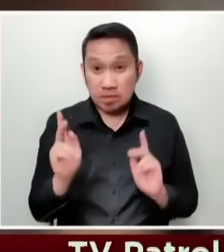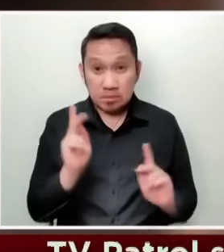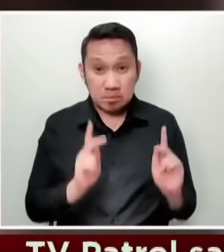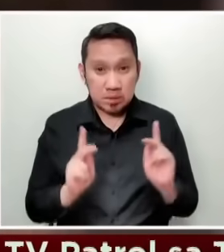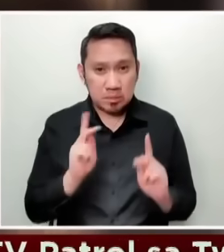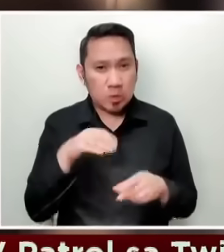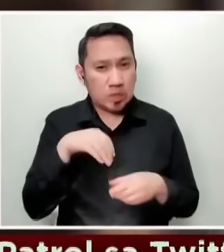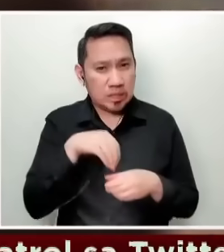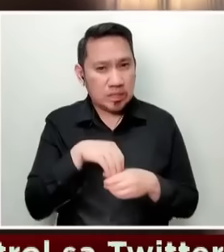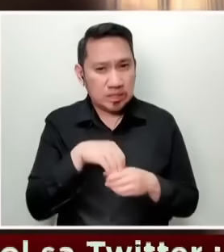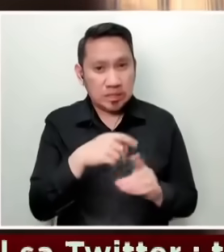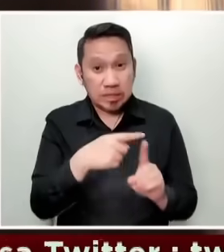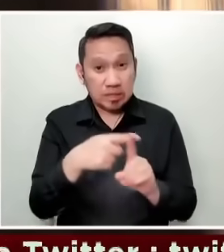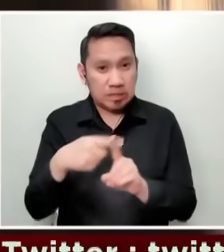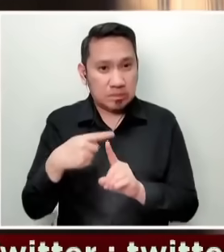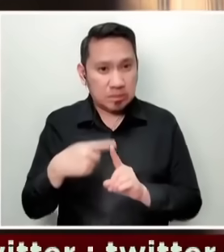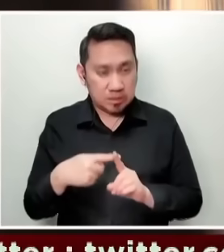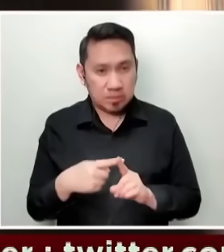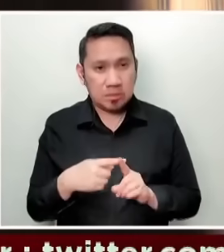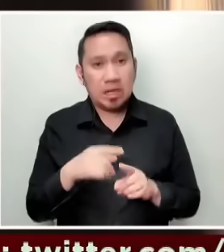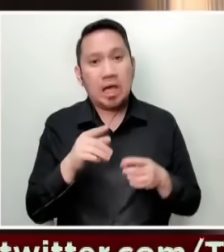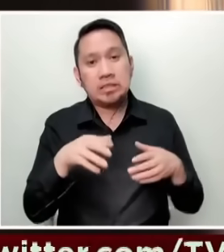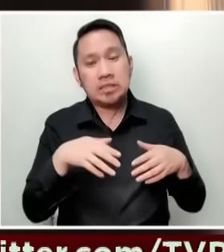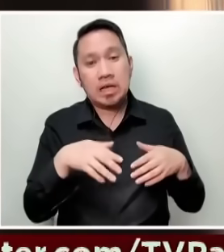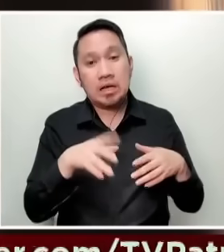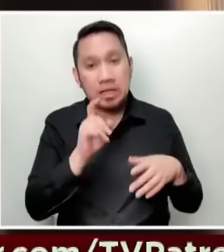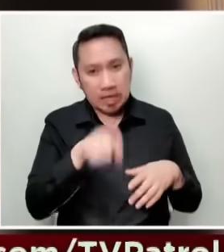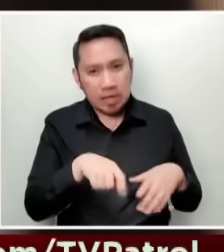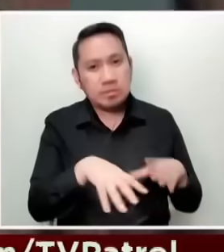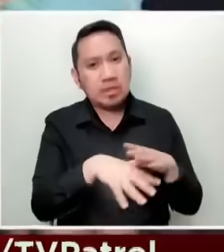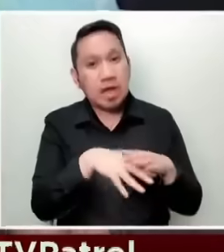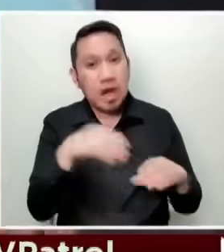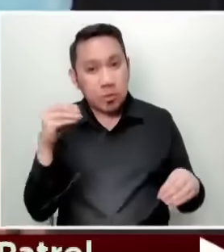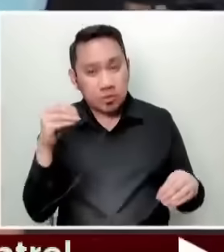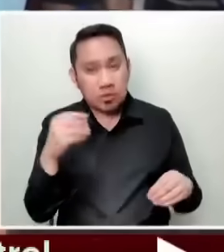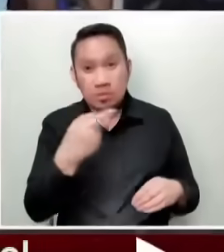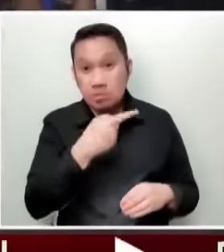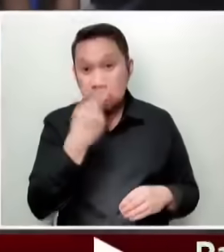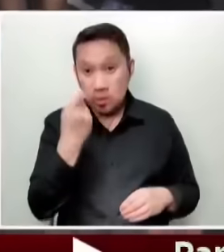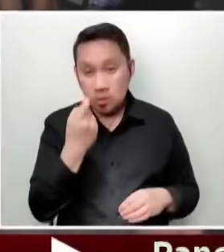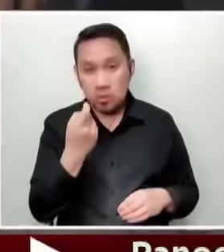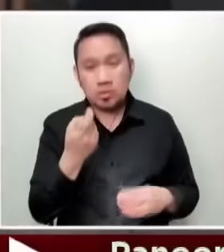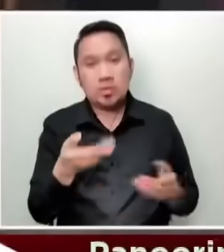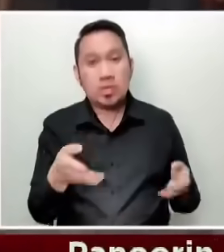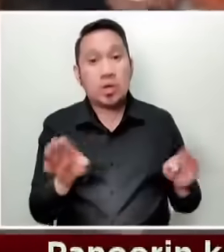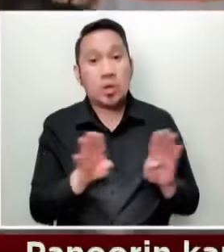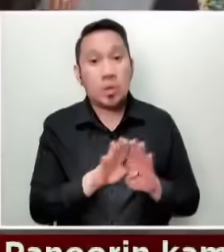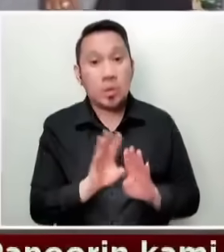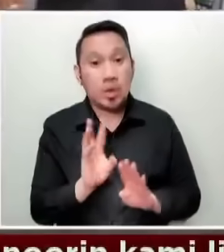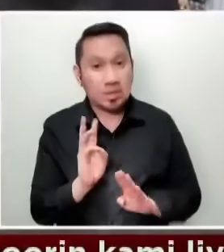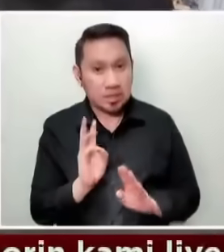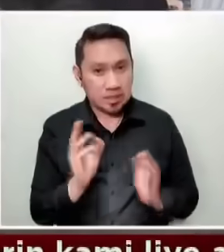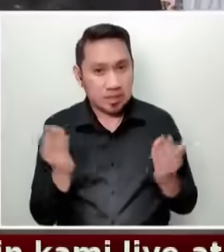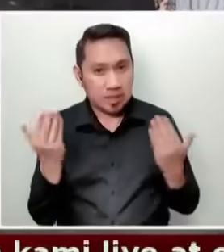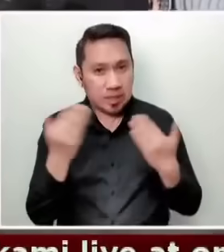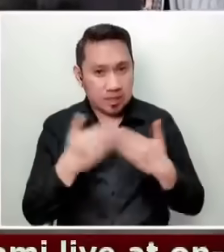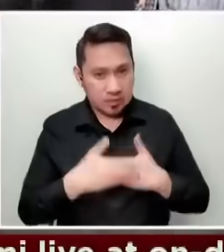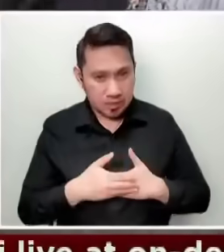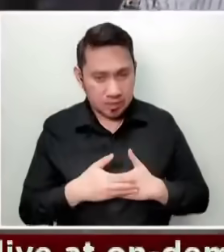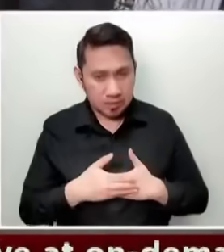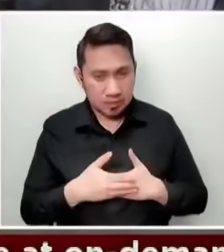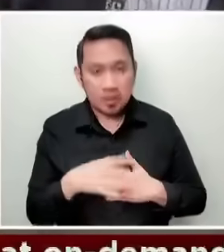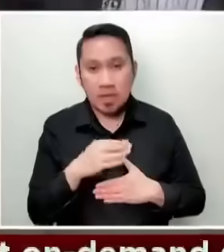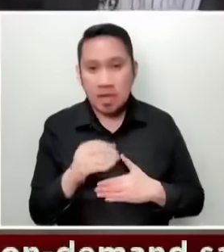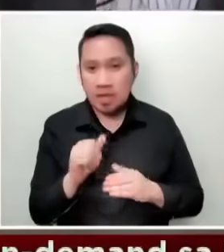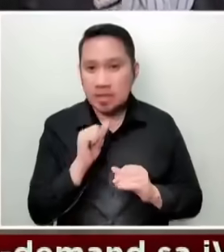ng sementeryo. Pinalalabas na ho ng mga polis dahil nagsarado na kanina pang alas 6 ng gabi at hindi na po